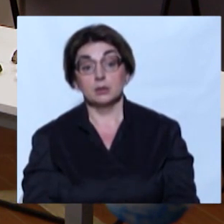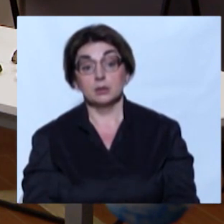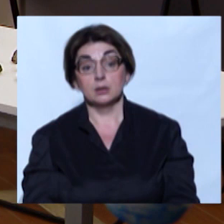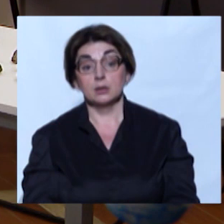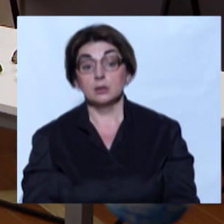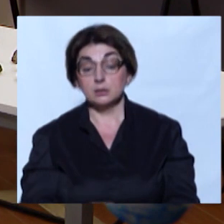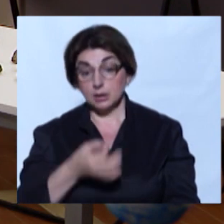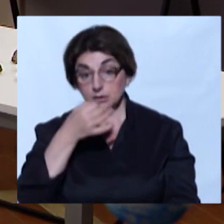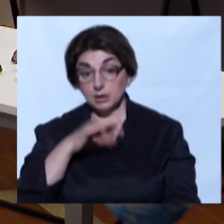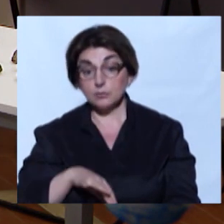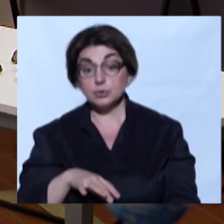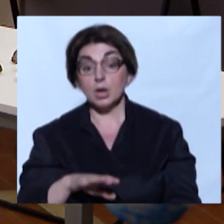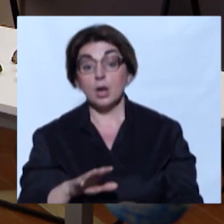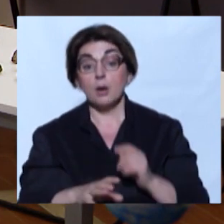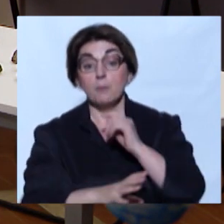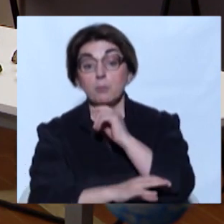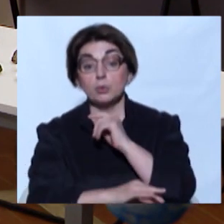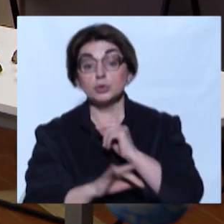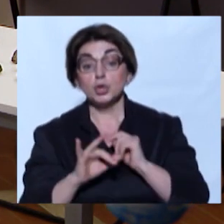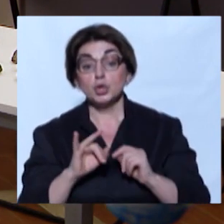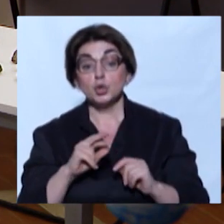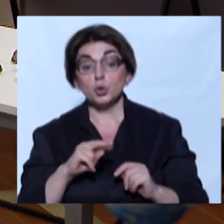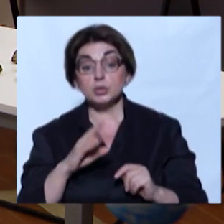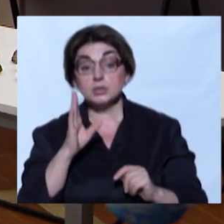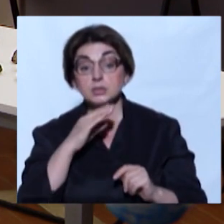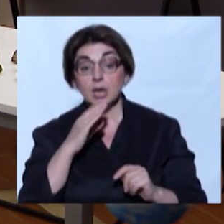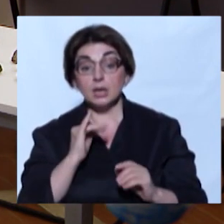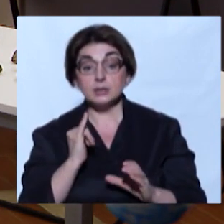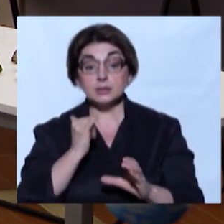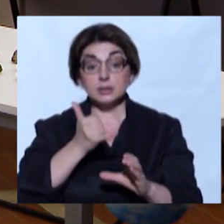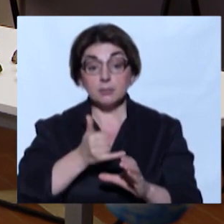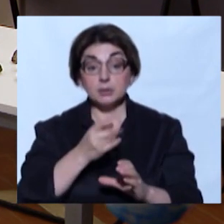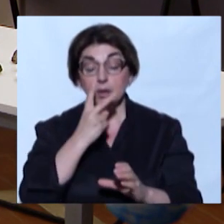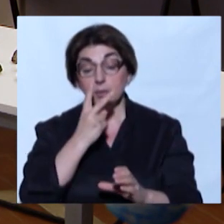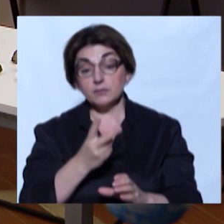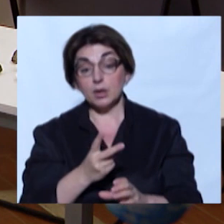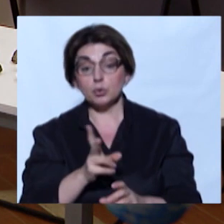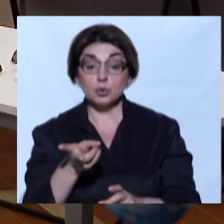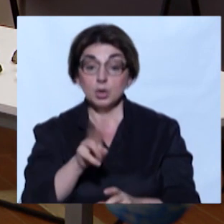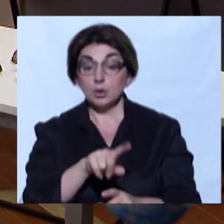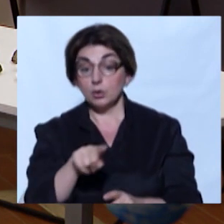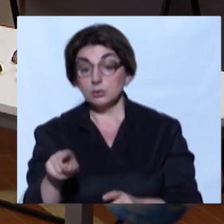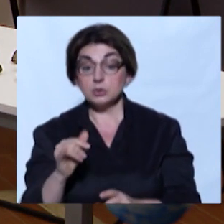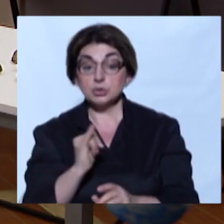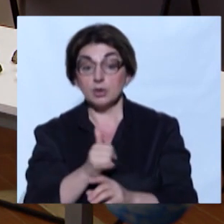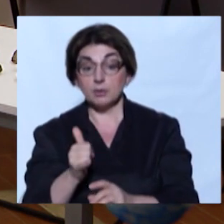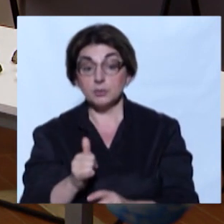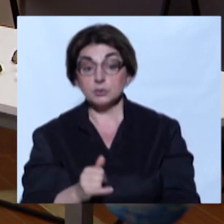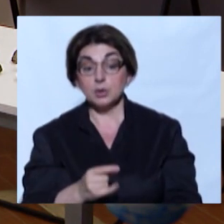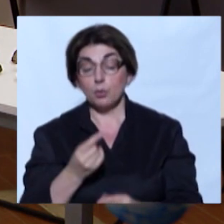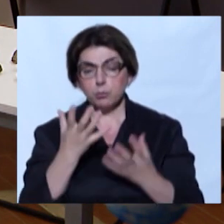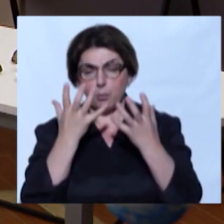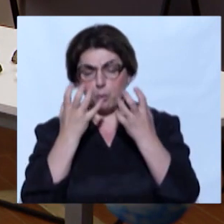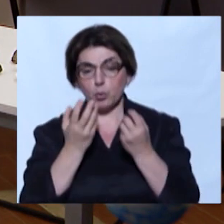Და დაგვრჩა ბოლო იოდის წყალხსნარის დამატება, დავამატოთ კალიუმის ქლორიდს და კალიუმის ბრომიდს. იოდის წყალხსნარი თქვენ ხედავთ, რომ შედარებით